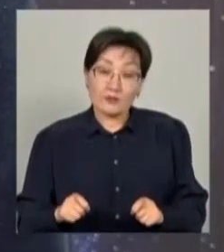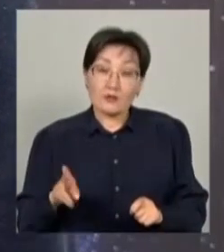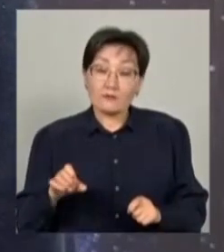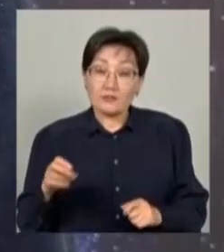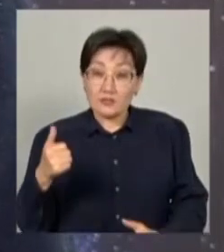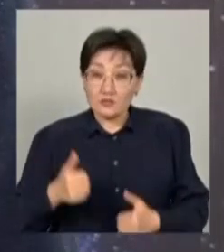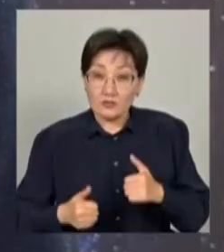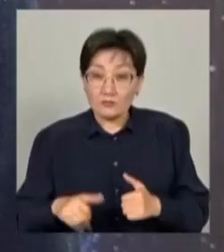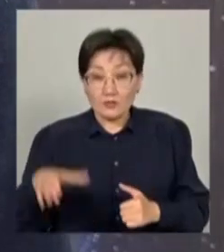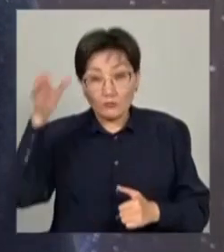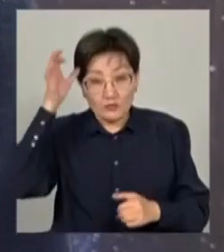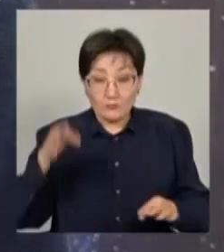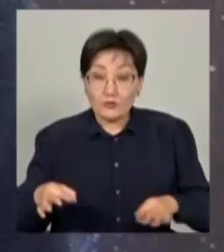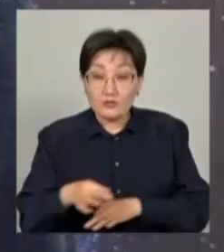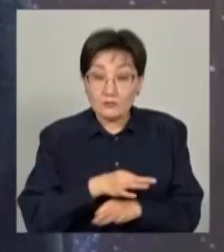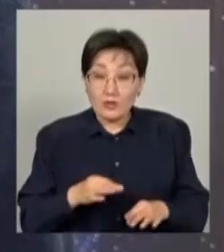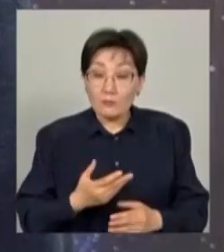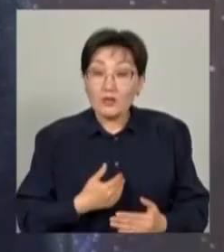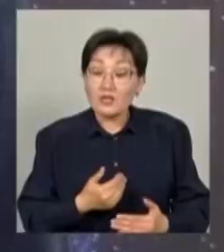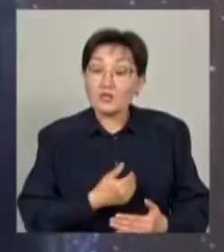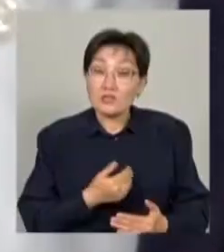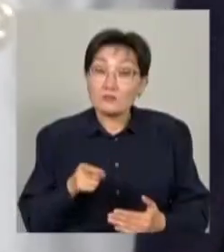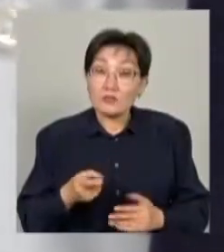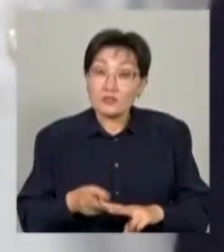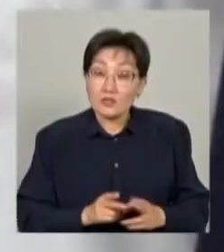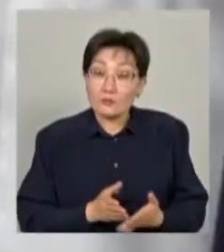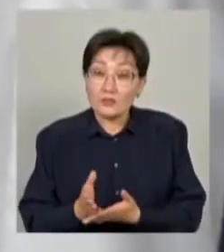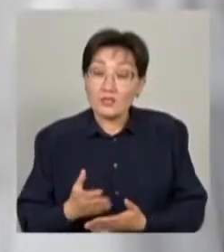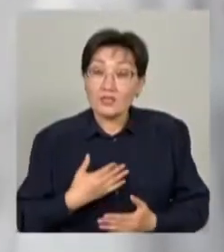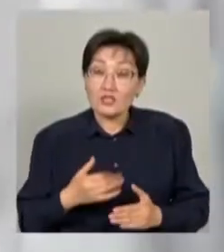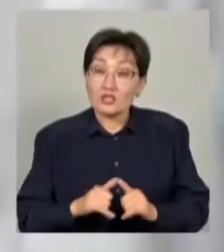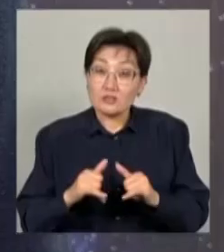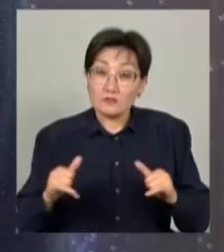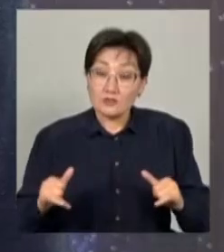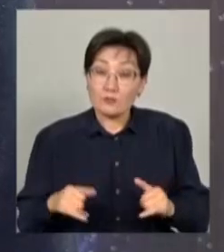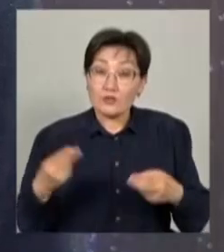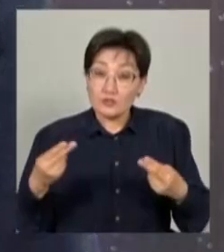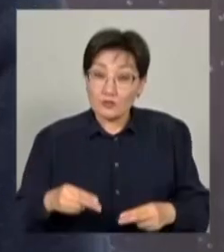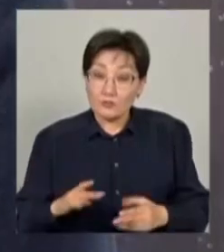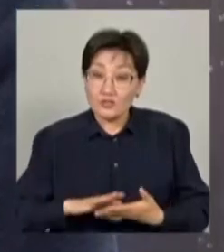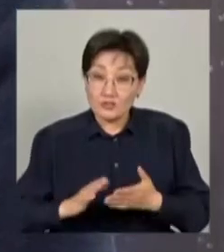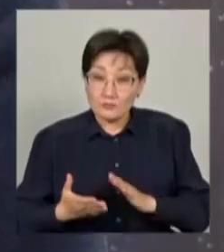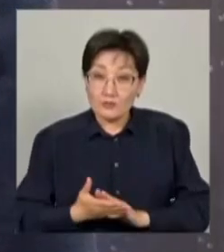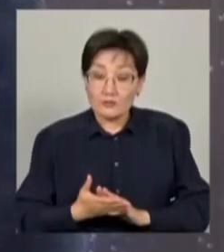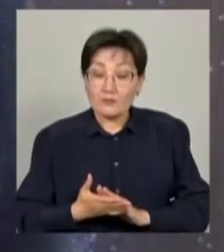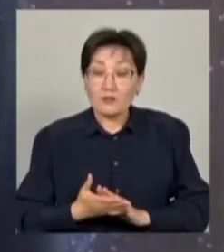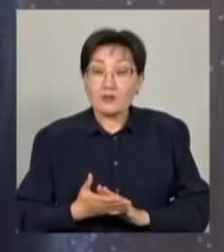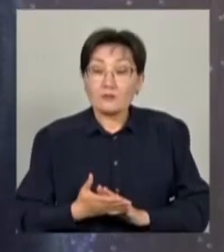научных проектов поэтому хотели бы чтобы данная вот если дальше развивалась подписали соглашение